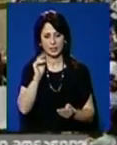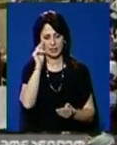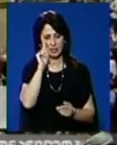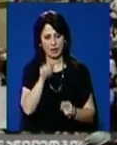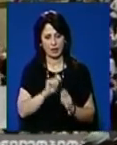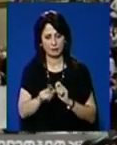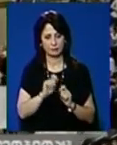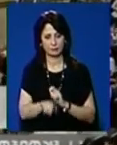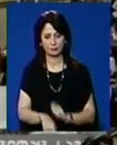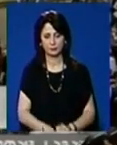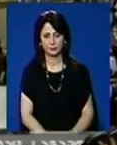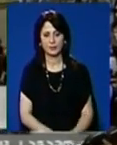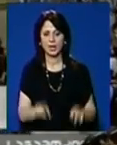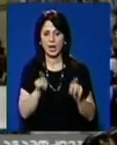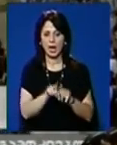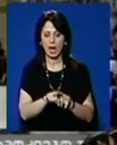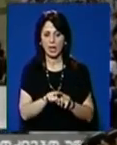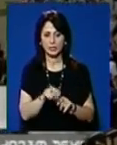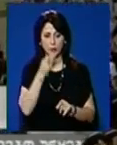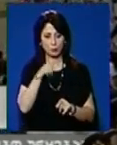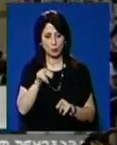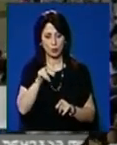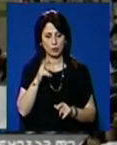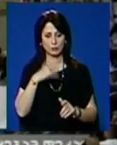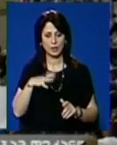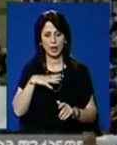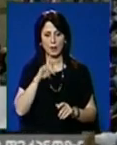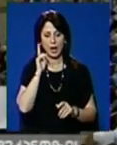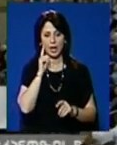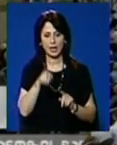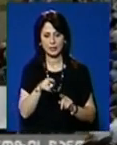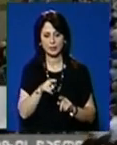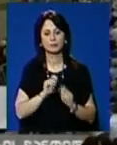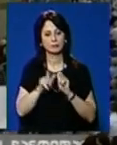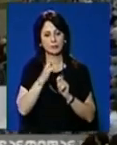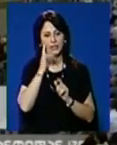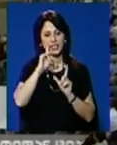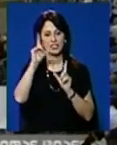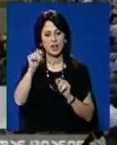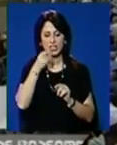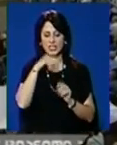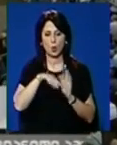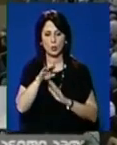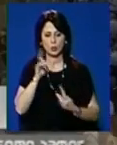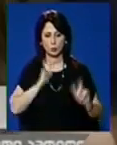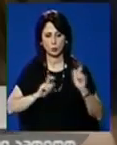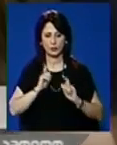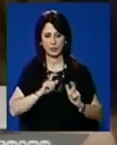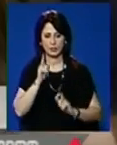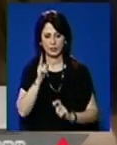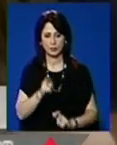სწავლა. ასევე წარჩინებულ თბილისელ ახალგაზრდებს დაუფინანსდებათ საზღვარგარეთ სწავლა საუკეთესო